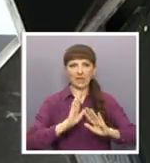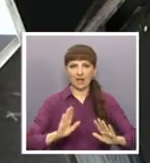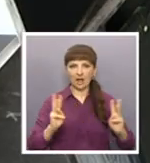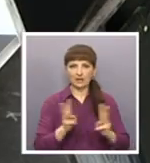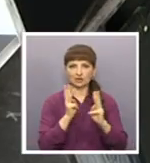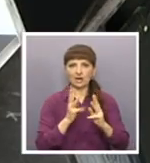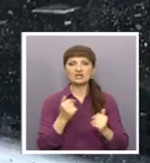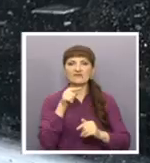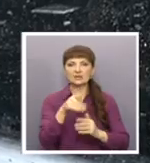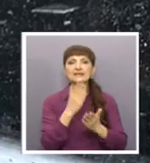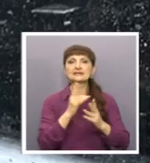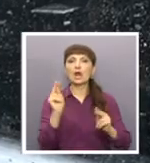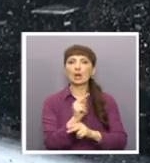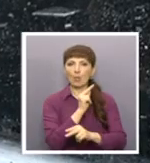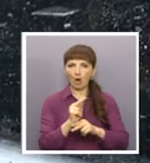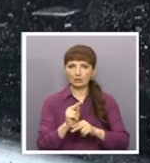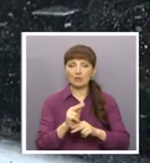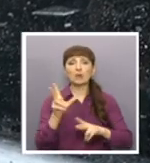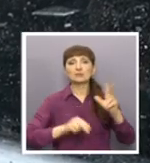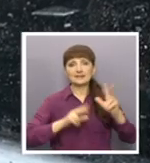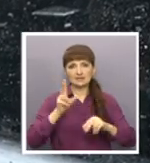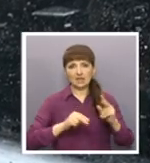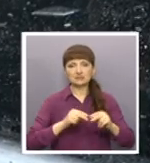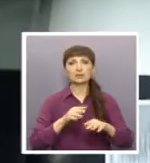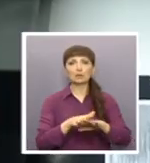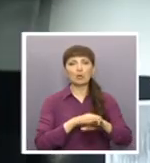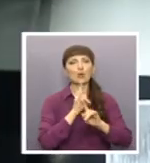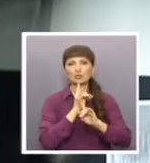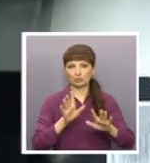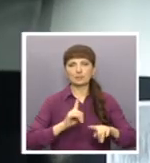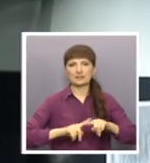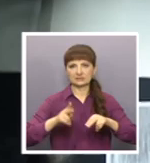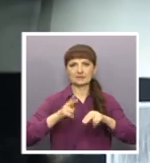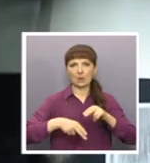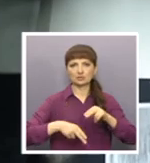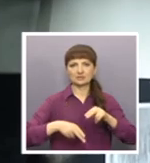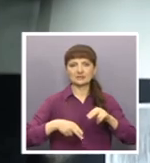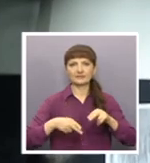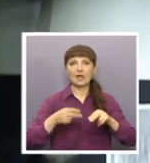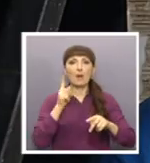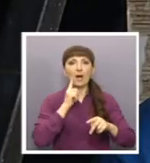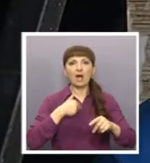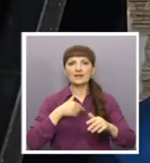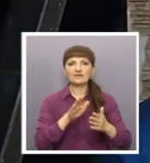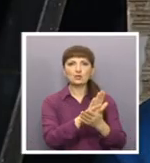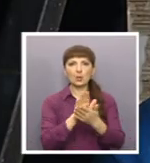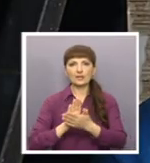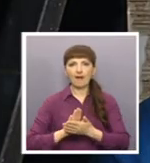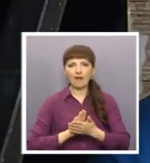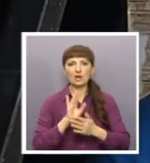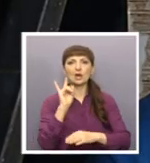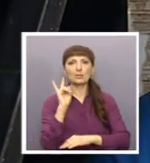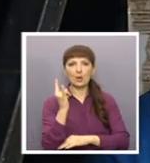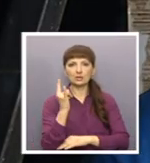Сейчас в его квартире идет ремонт, который, надеется Виталий, надолго не затянется. Пока вот это все убираем,